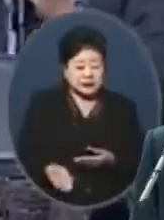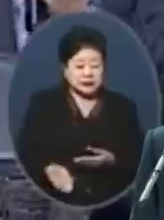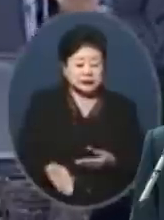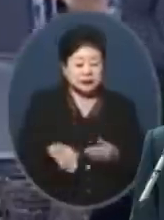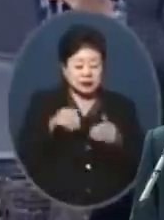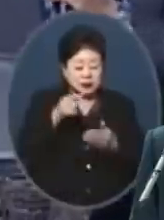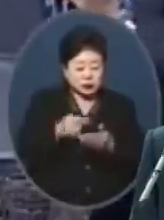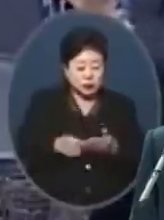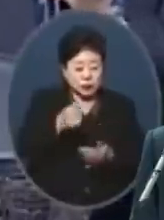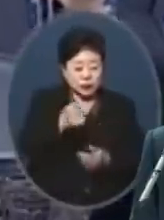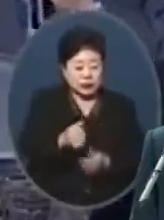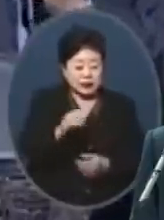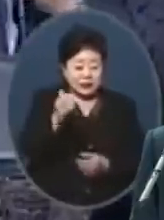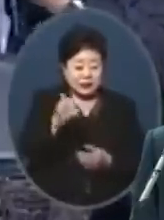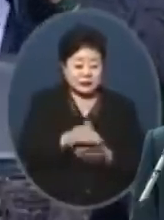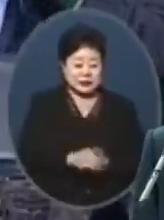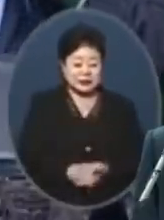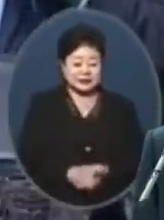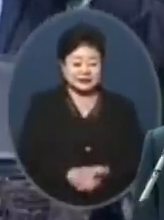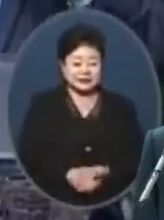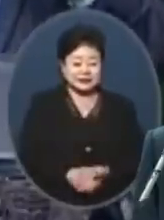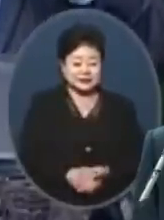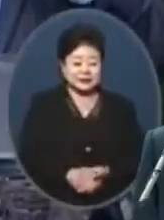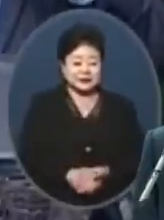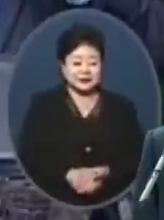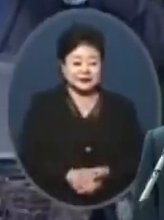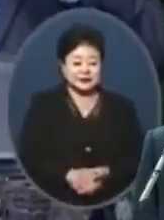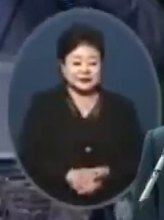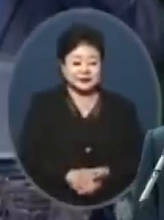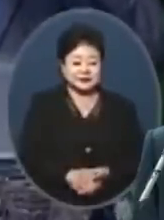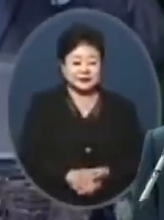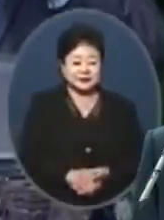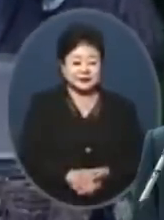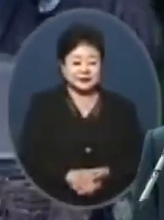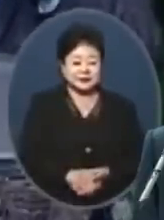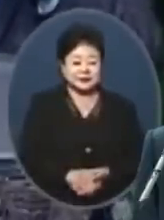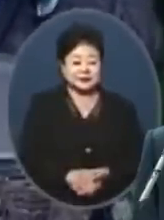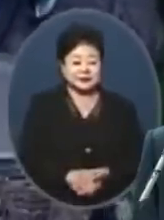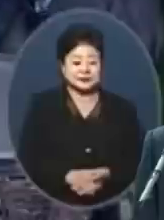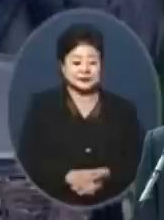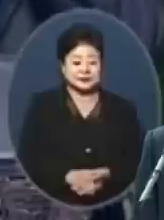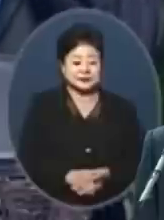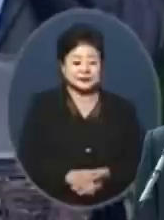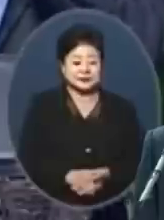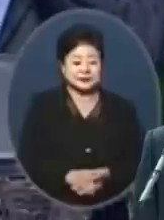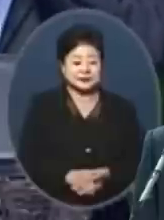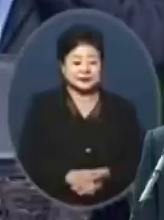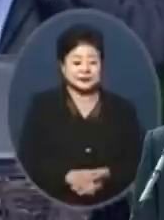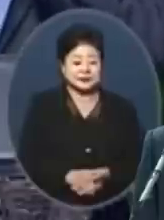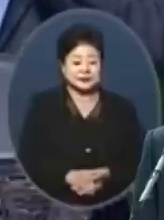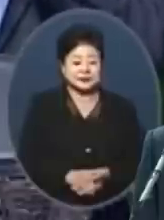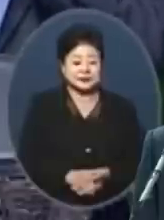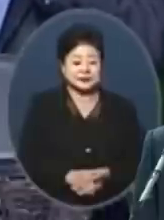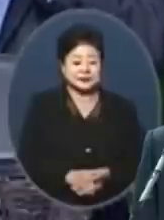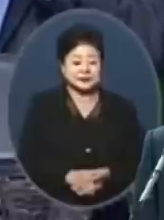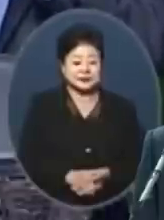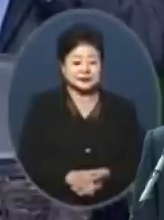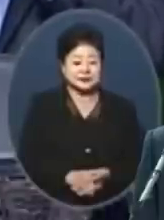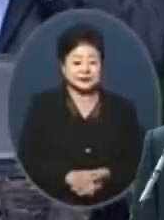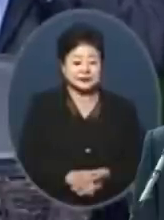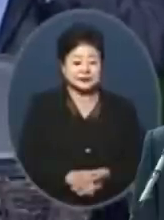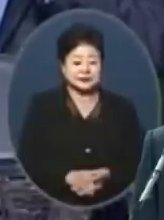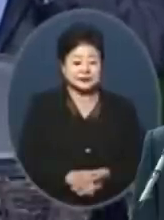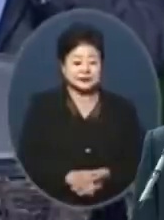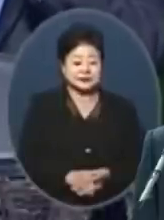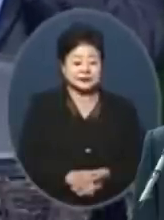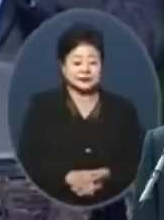총리가 되었습니다. So Joseph, because of his dream, despite all the suffering, eventually fulfilled his dream